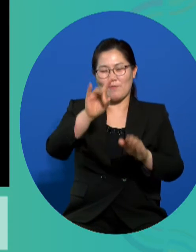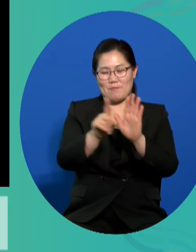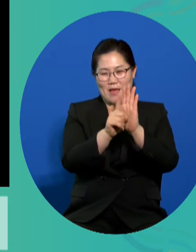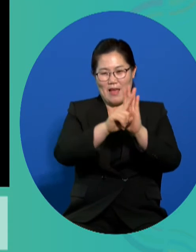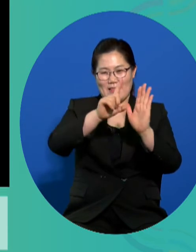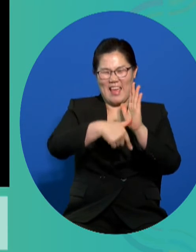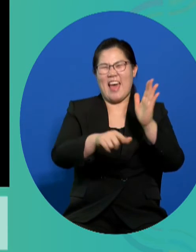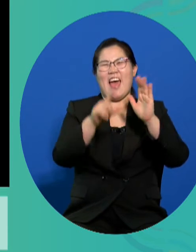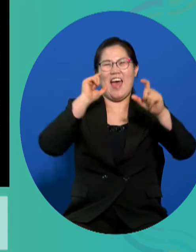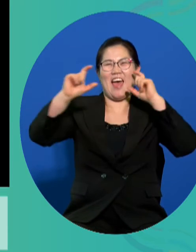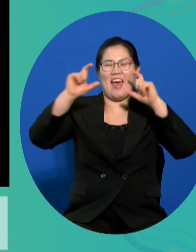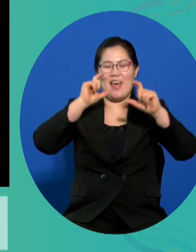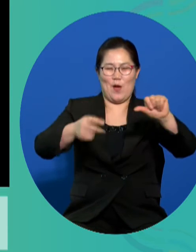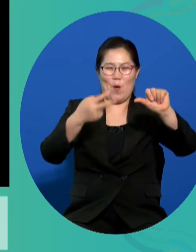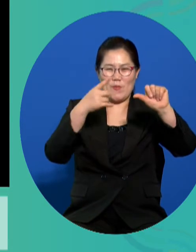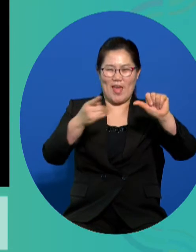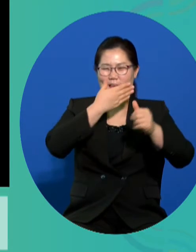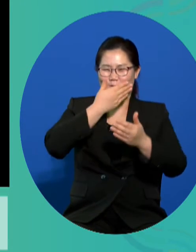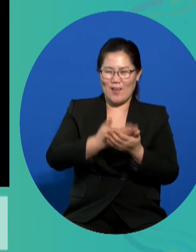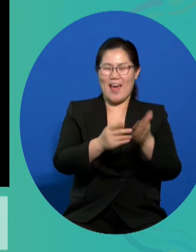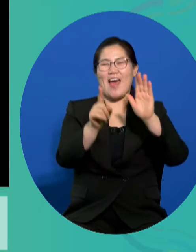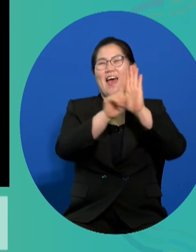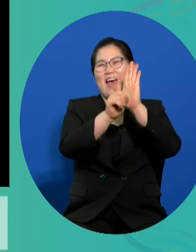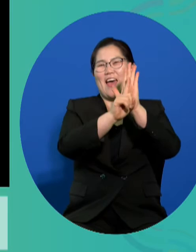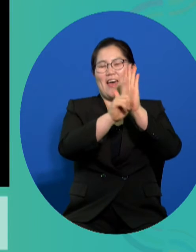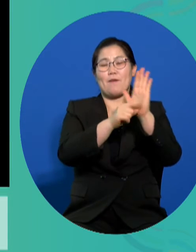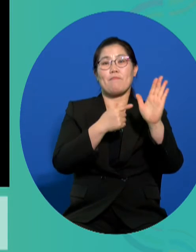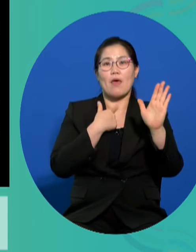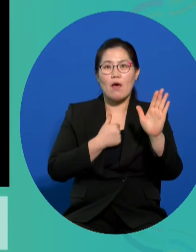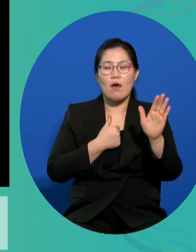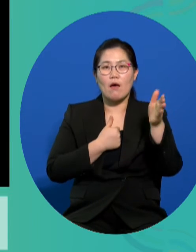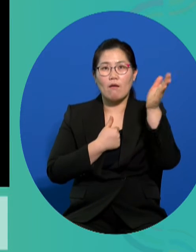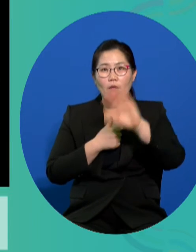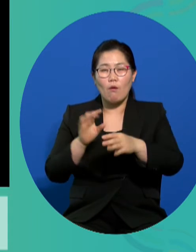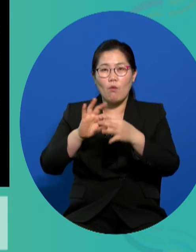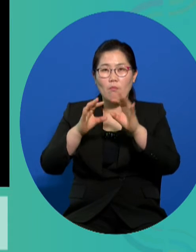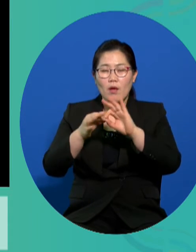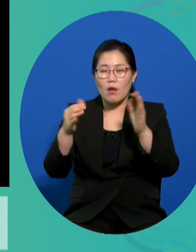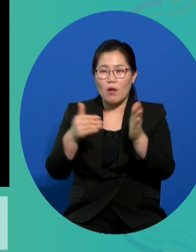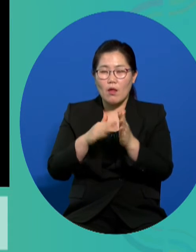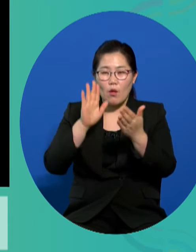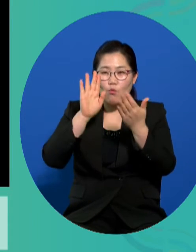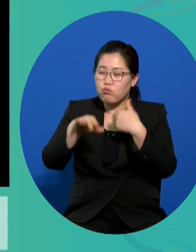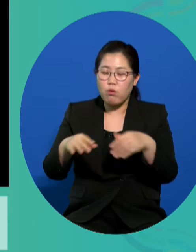말씀드려서. 실제로 5개 과제를 정부에서 올림픽이라는 이름으로